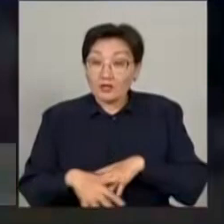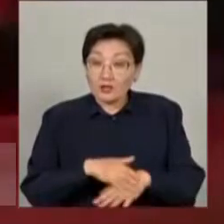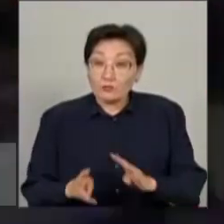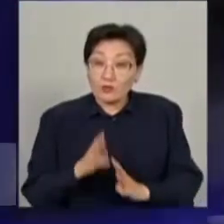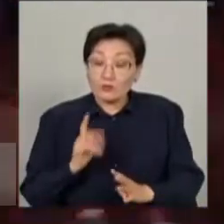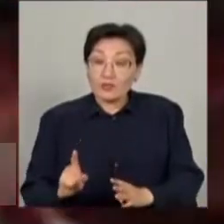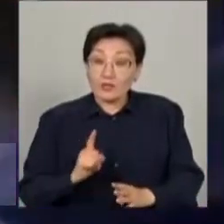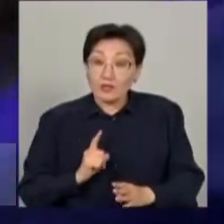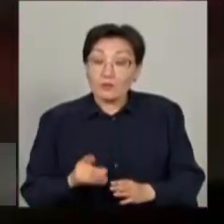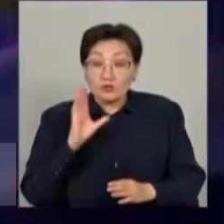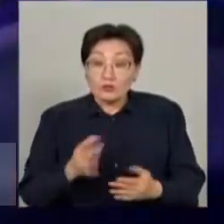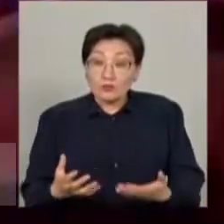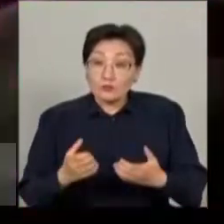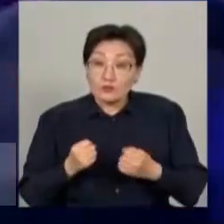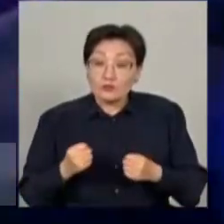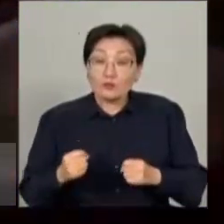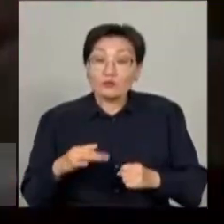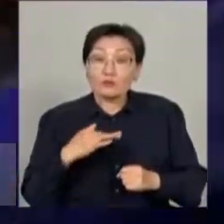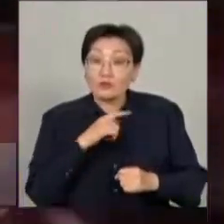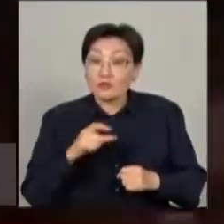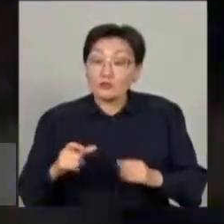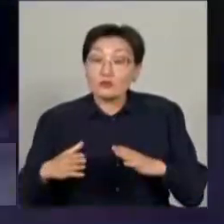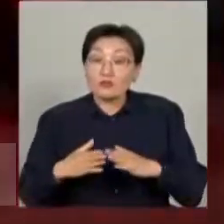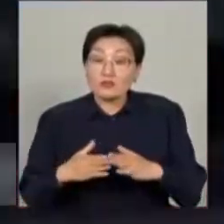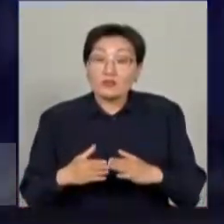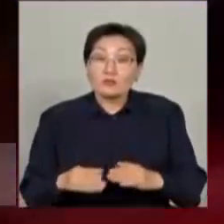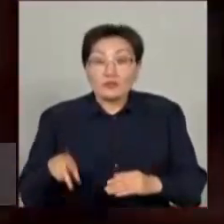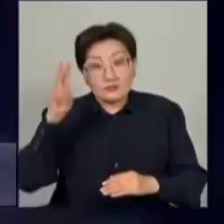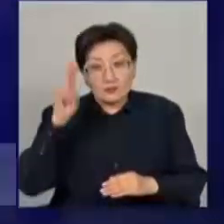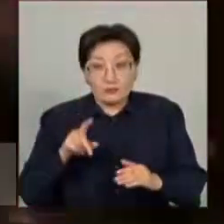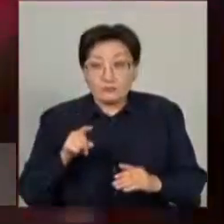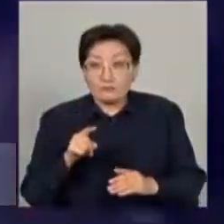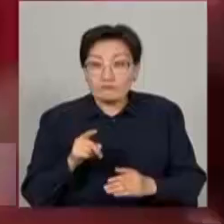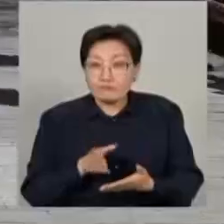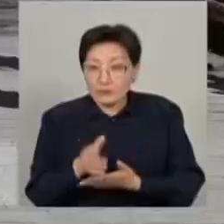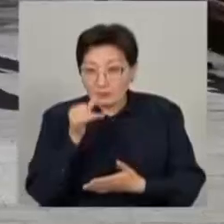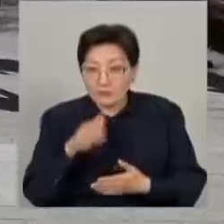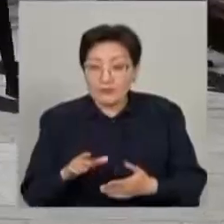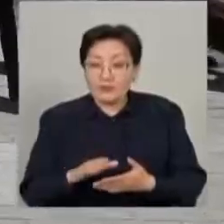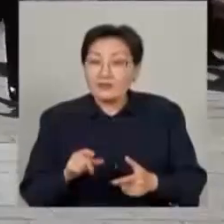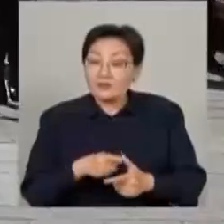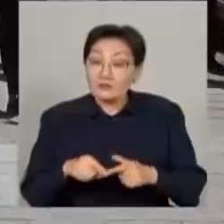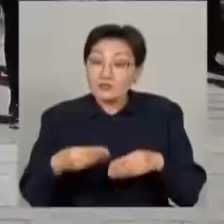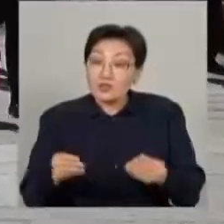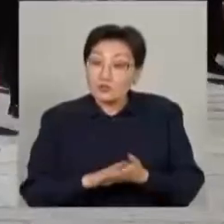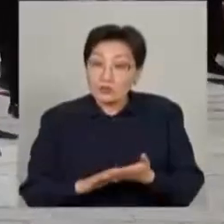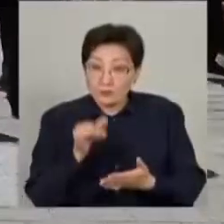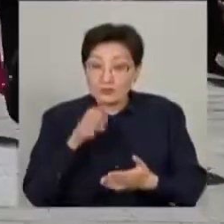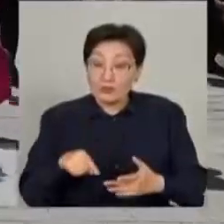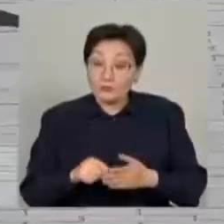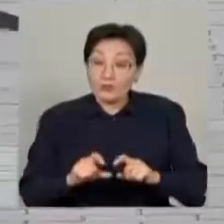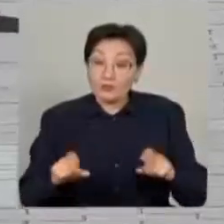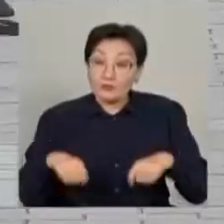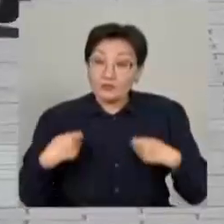кезекке тұрады. Уақытымыз күтумен өтеді деген көп қабатты үйдің тұрғындары не дәретханаға бара алмай, не ыдыс жуа алмай отырғандарын айтады. Тіпті қала